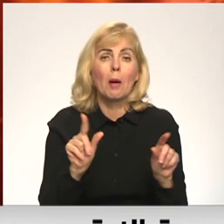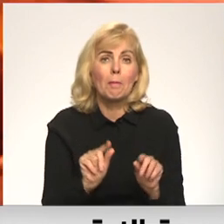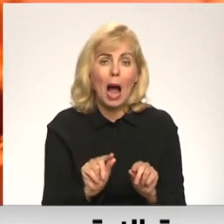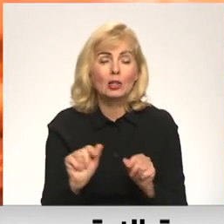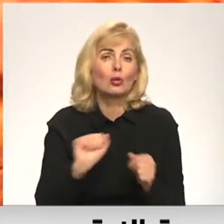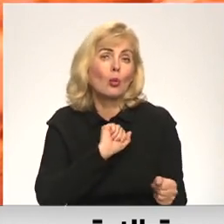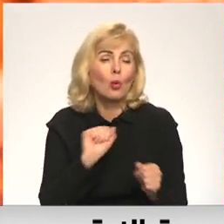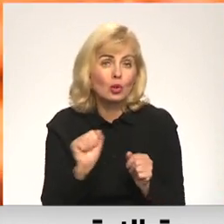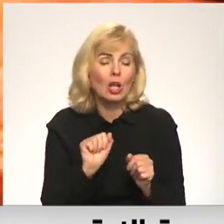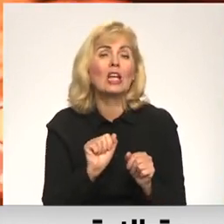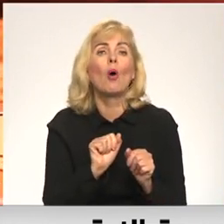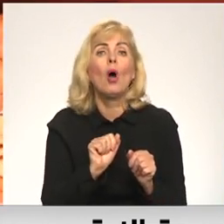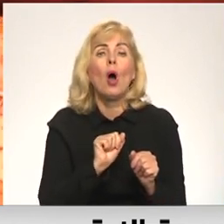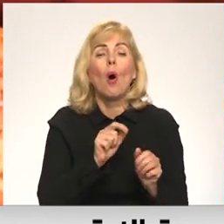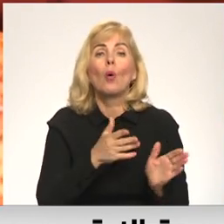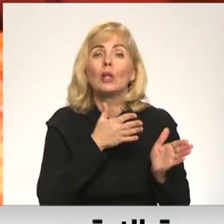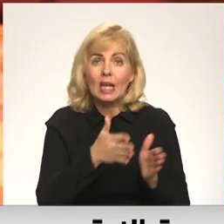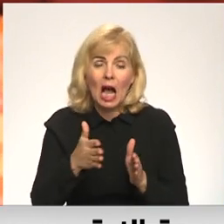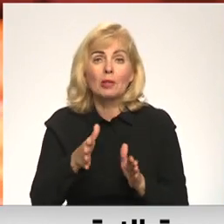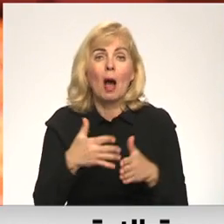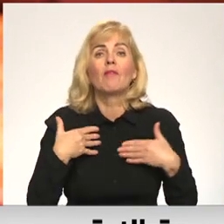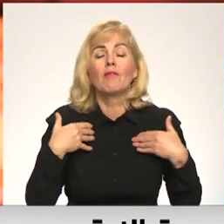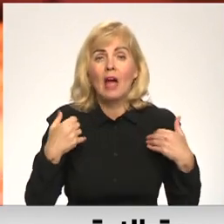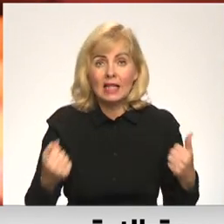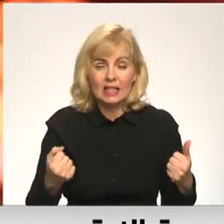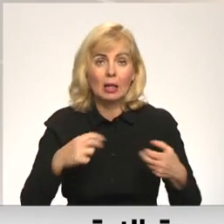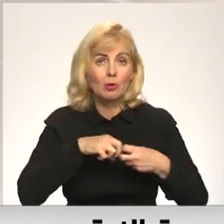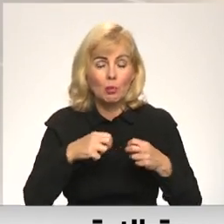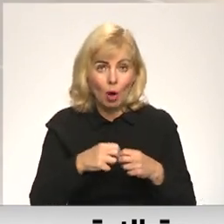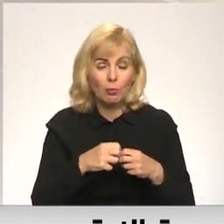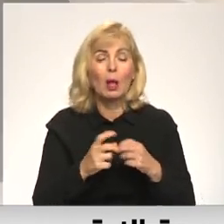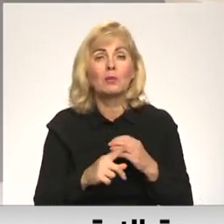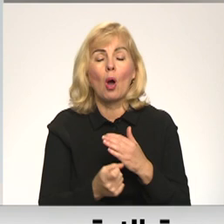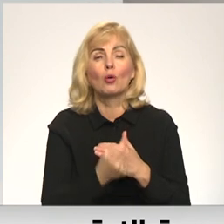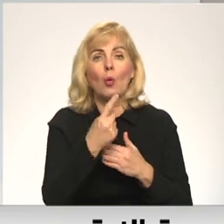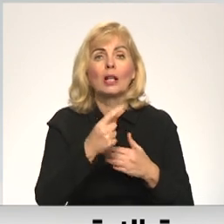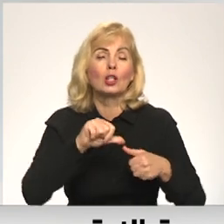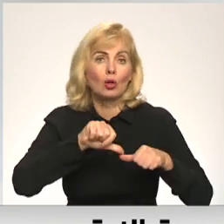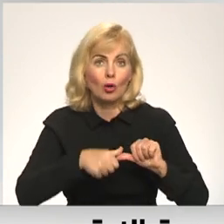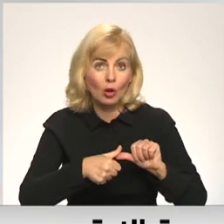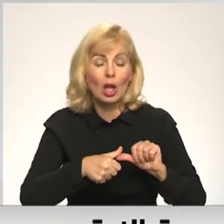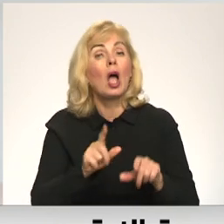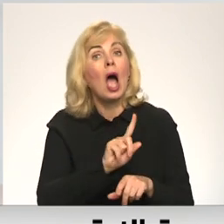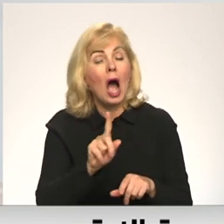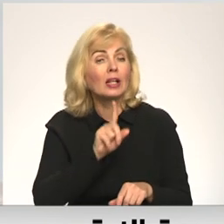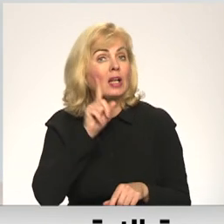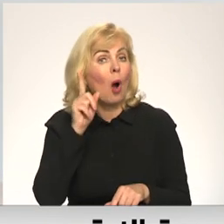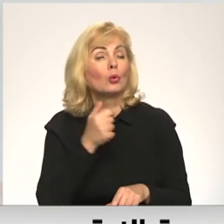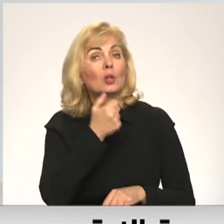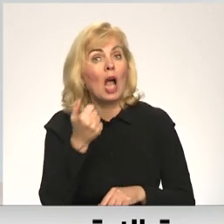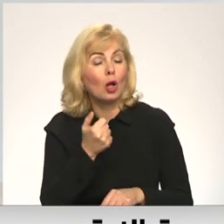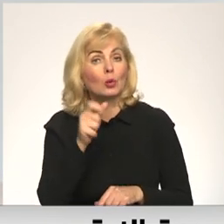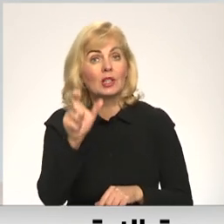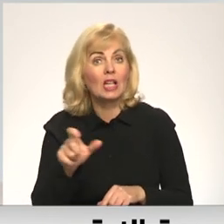ietekmi uz veselību un jau radīs kādu no hroniskām slimībām. Daudziem, arī gados jauniem cilvēkiem,